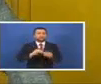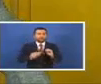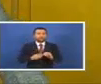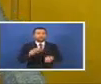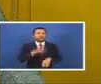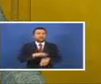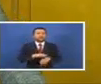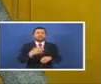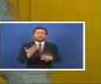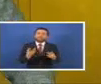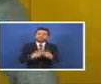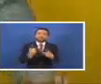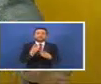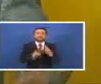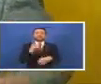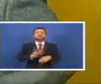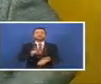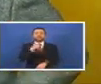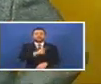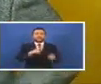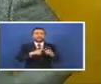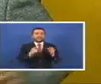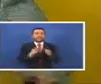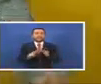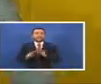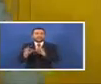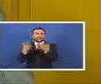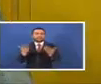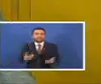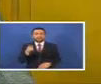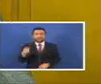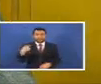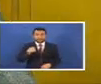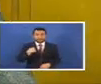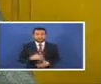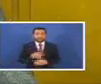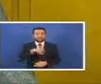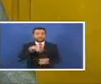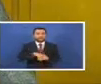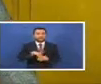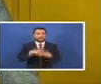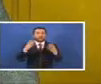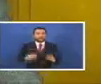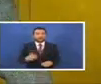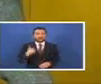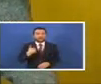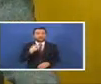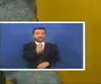soruşturmaya uğrayamazsınız. Parlamenter sistem nedir? Biz milletvekili olarak